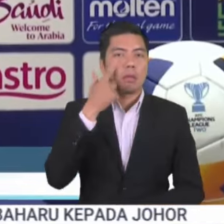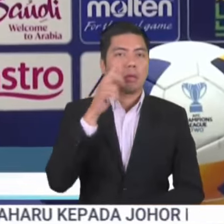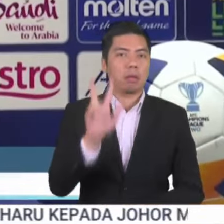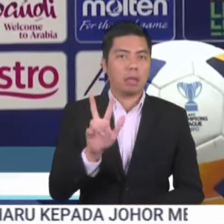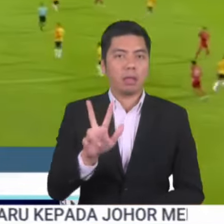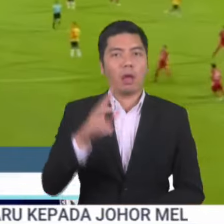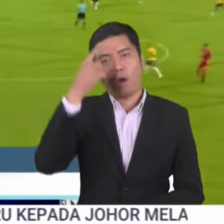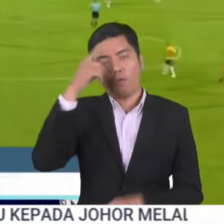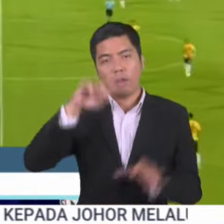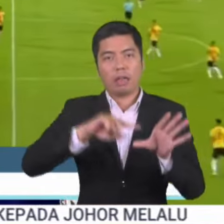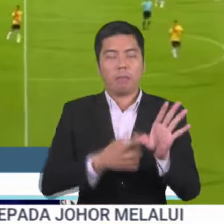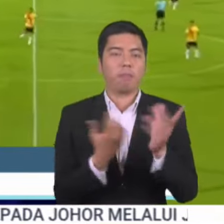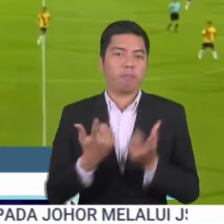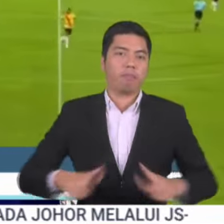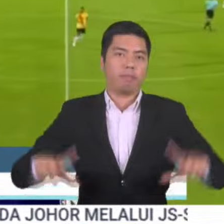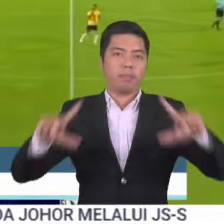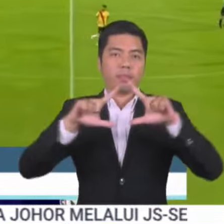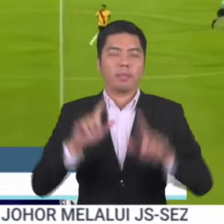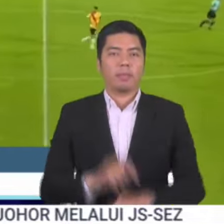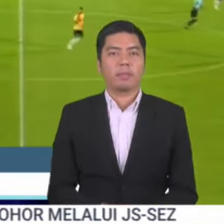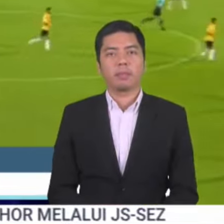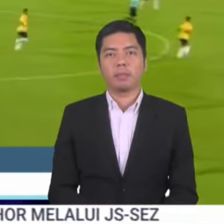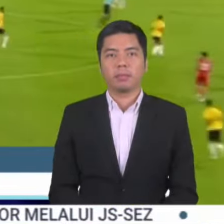bagi memulakan kempen liga.